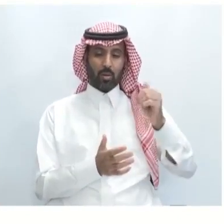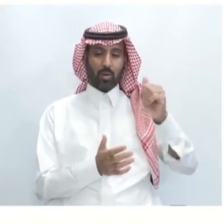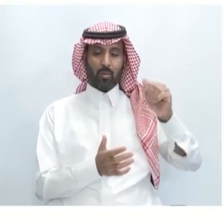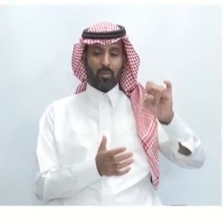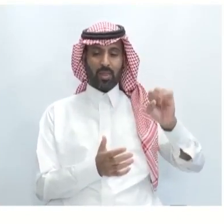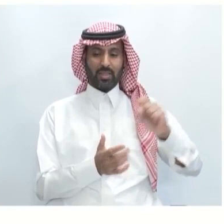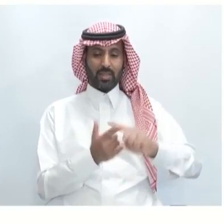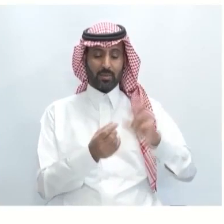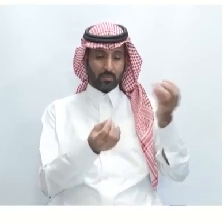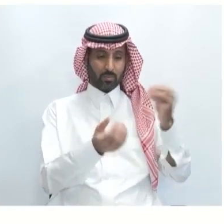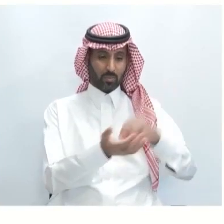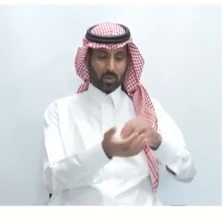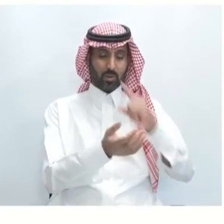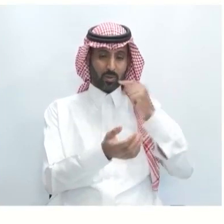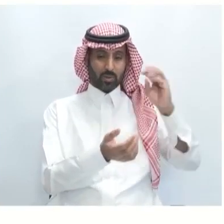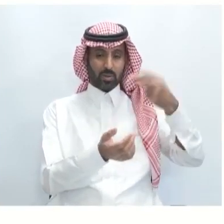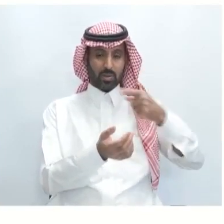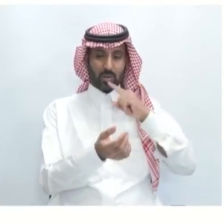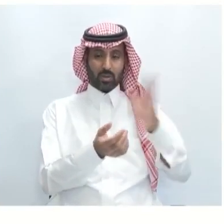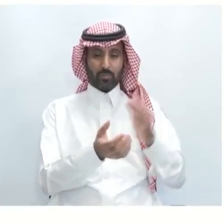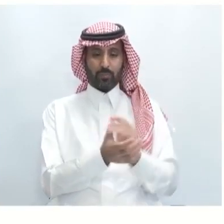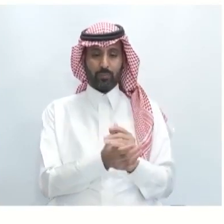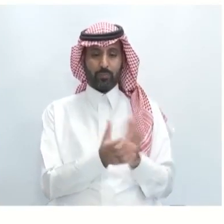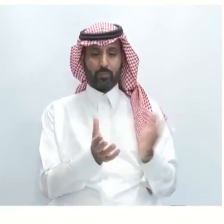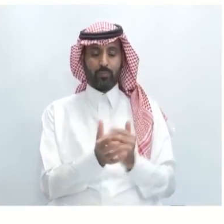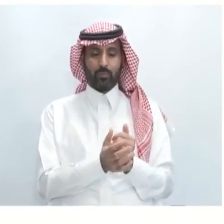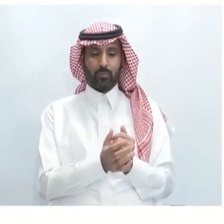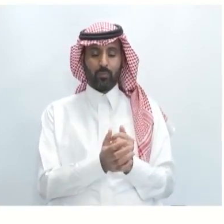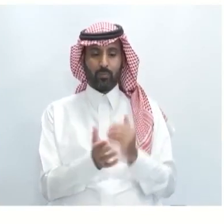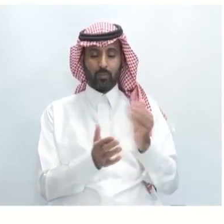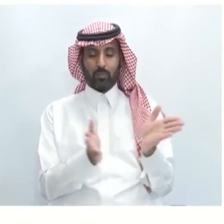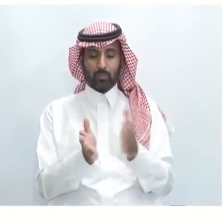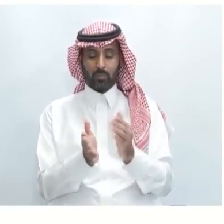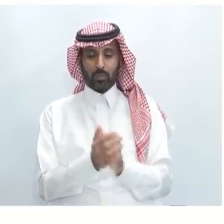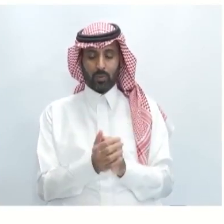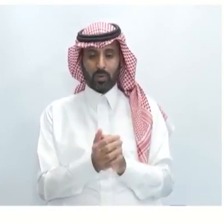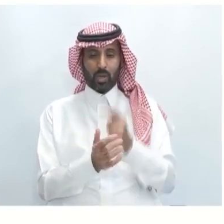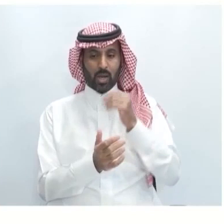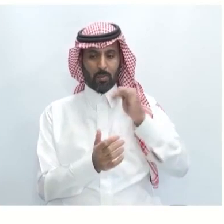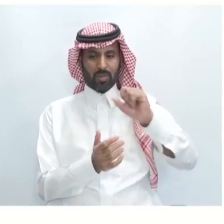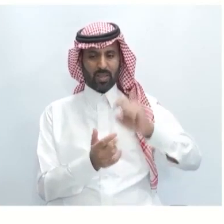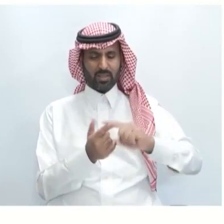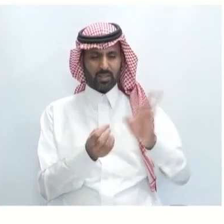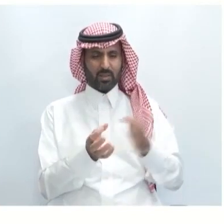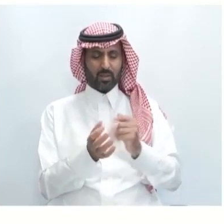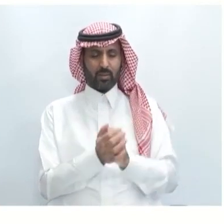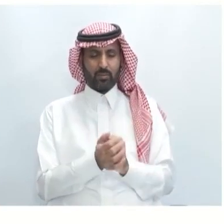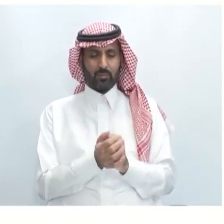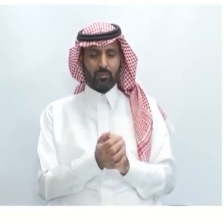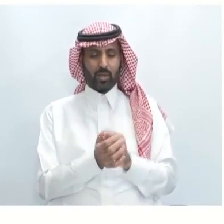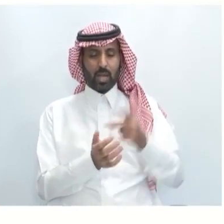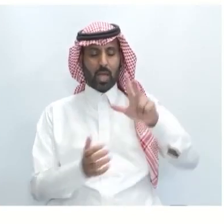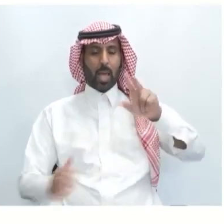حمضي لمجموعه لوجود مجموعه الكربوكسيل اذا حمض الجلوتاميك هو حمضي لمجموع لوجود مجموعه